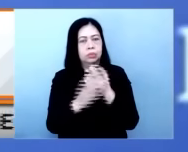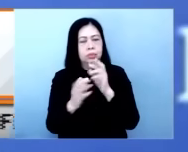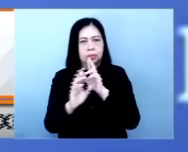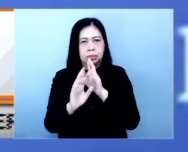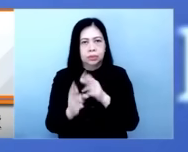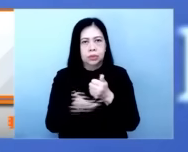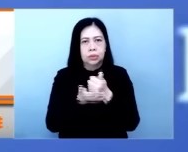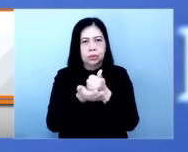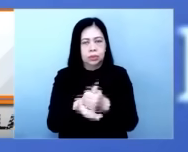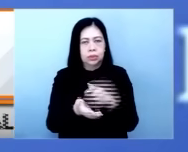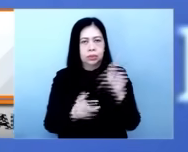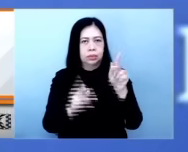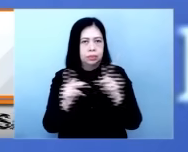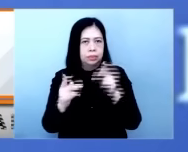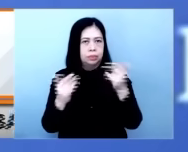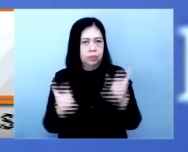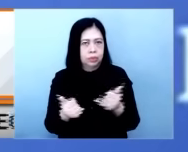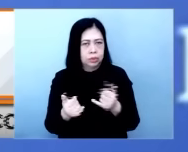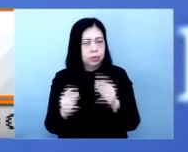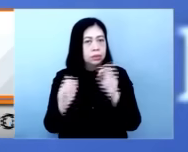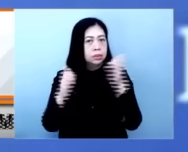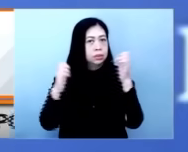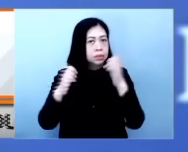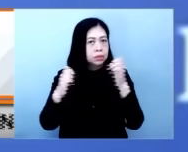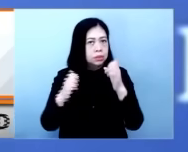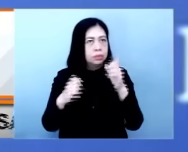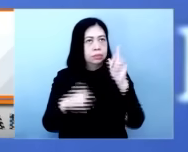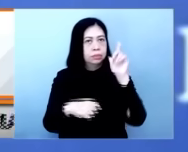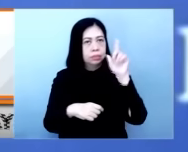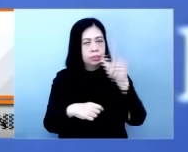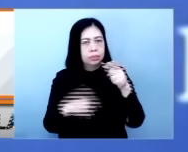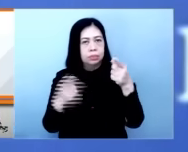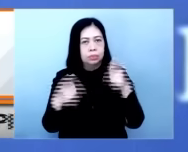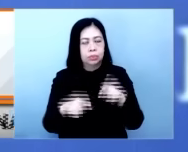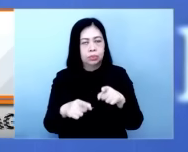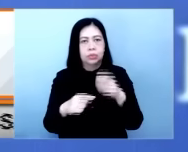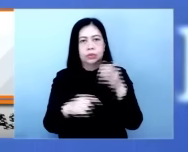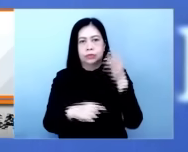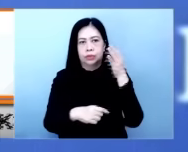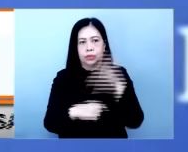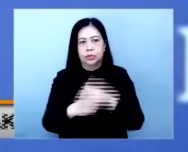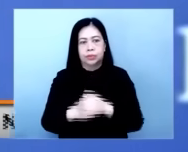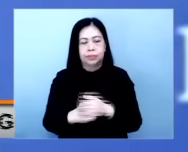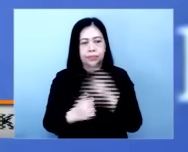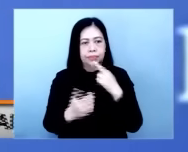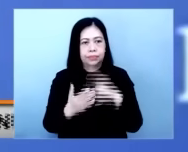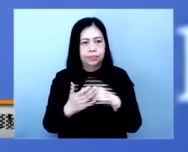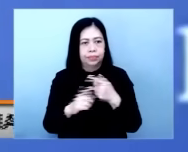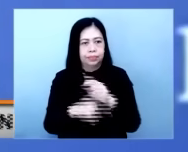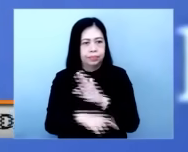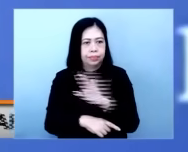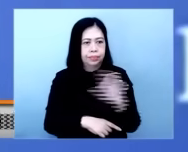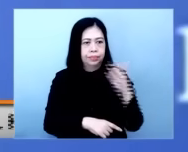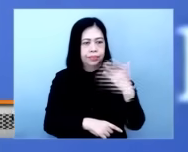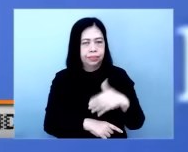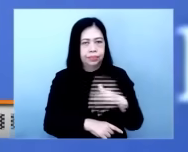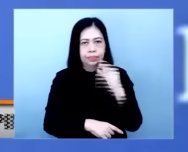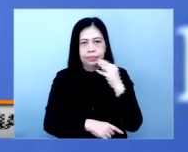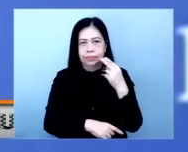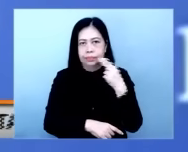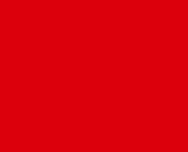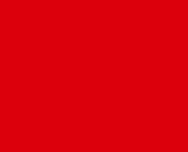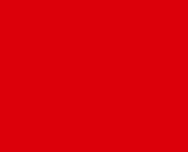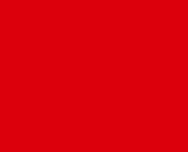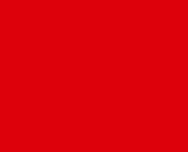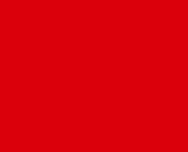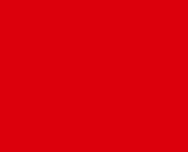present and anticipate circumstances in the future. Nagbabalita mula sa Frontline, Maricel Halili, News